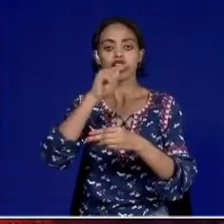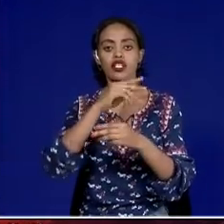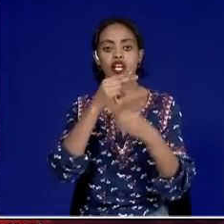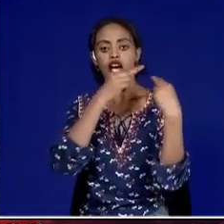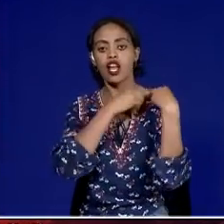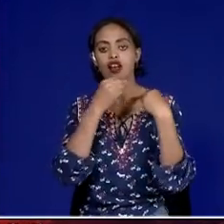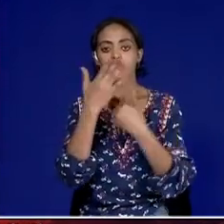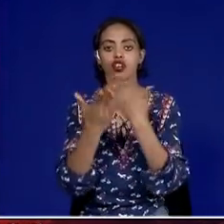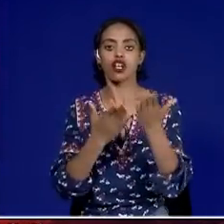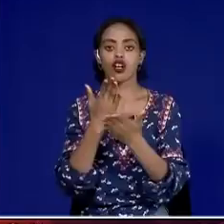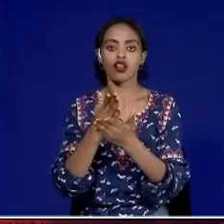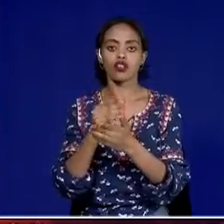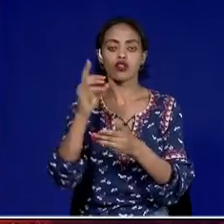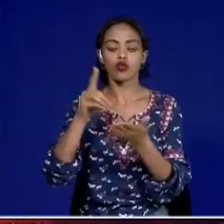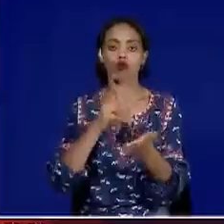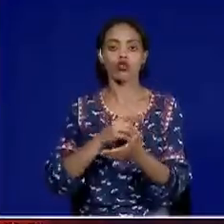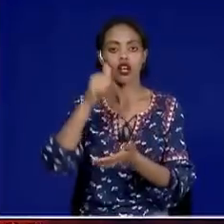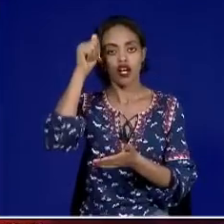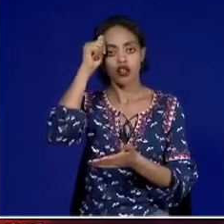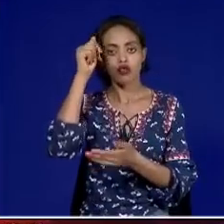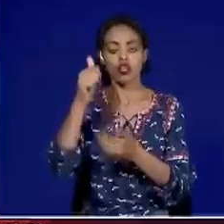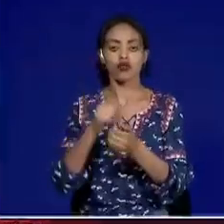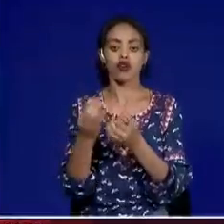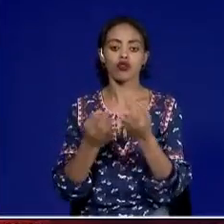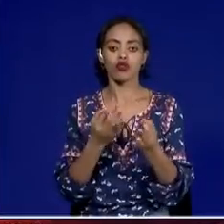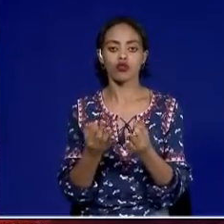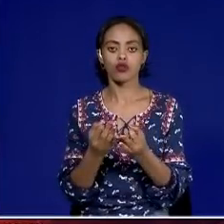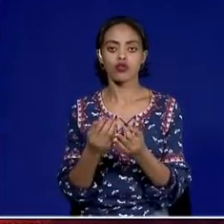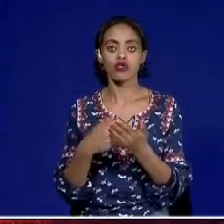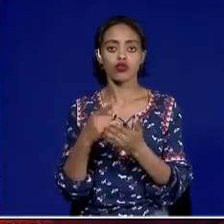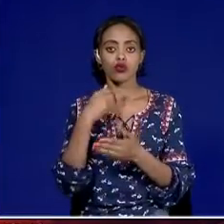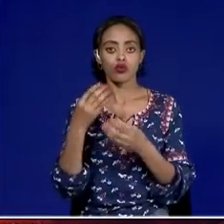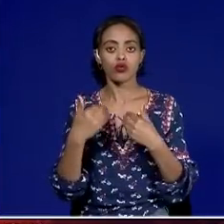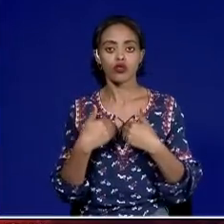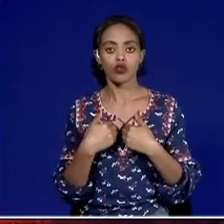ግልጋሎት ማሕበረሰብ ዶክተር ኣዲሱ ኣለማዮ ይገልጹ። ከምትሪእዎ ኣለኹም ኦልሬዲ